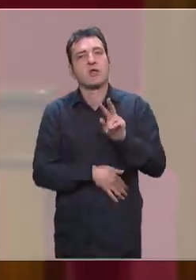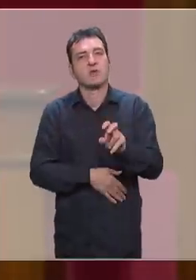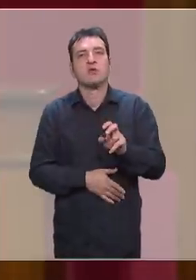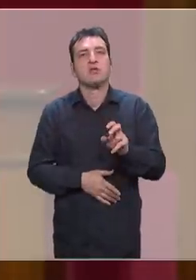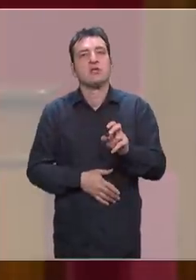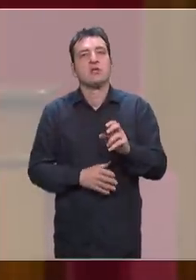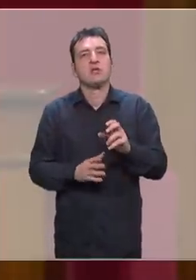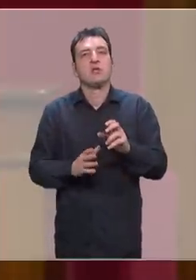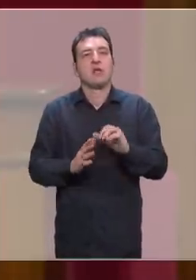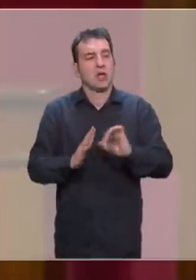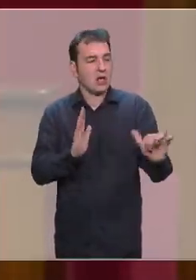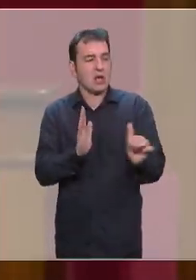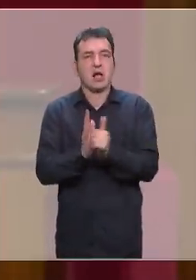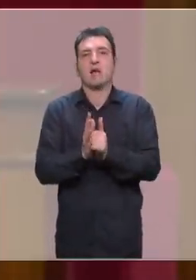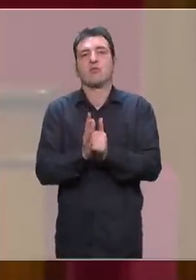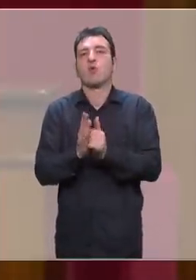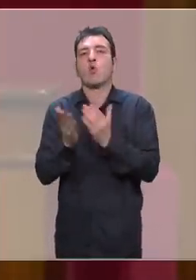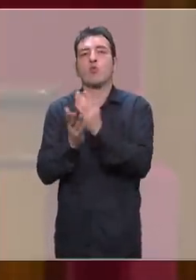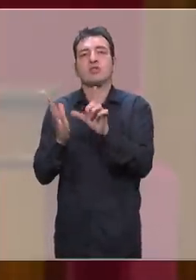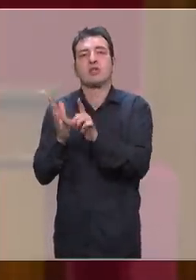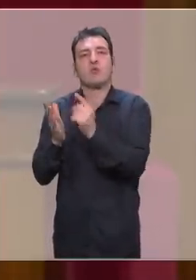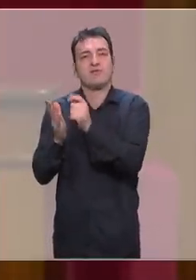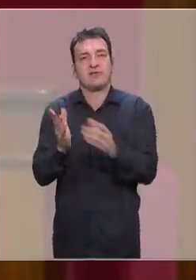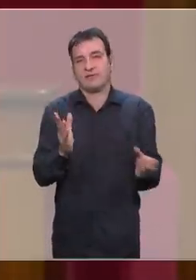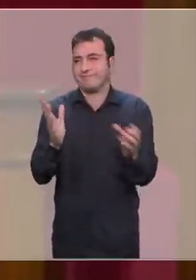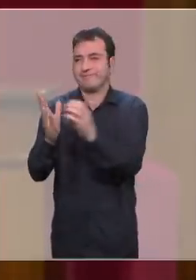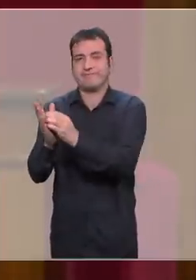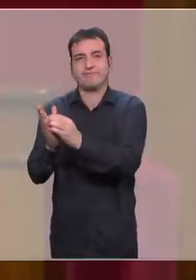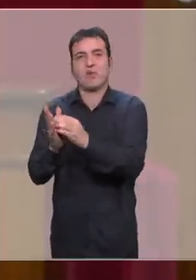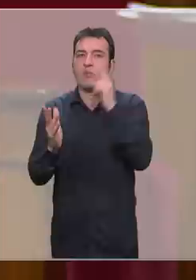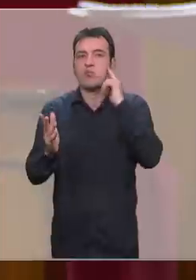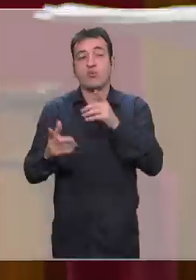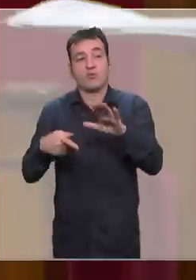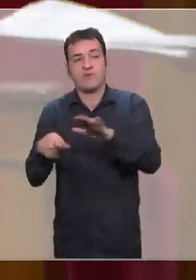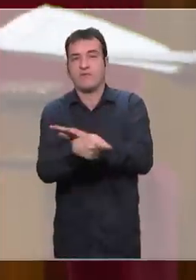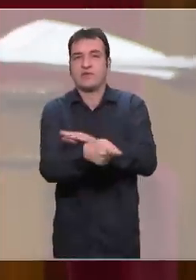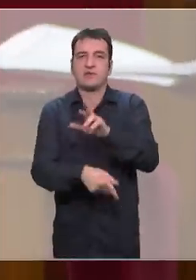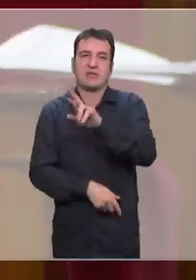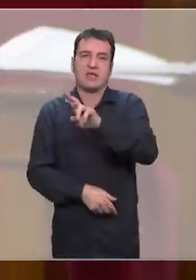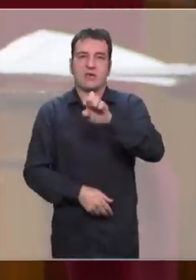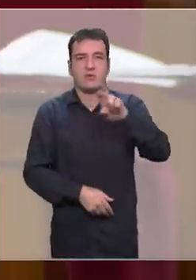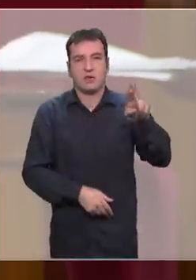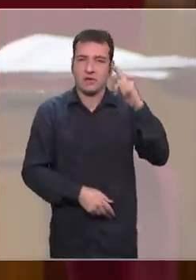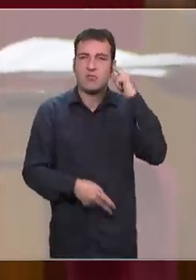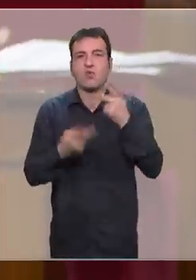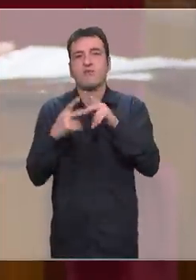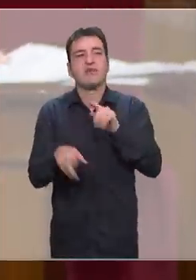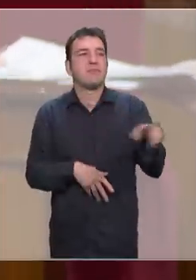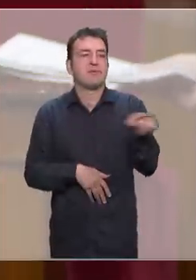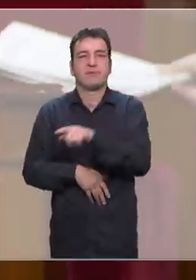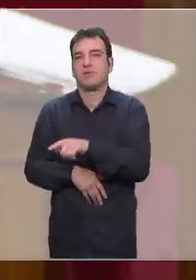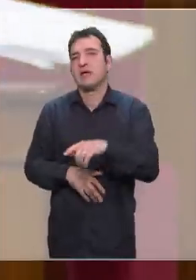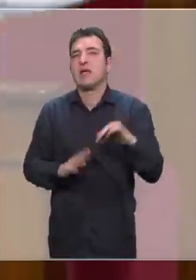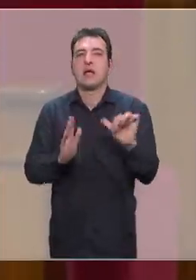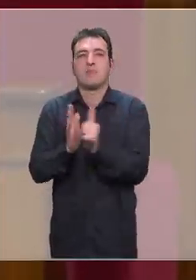un amendement au projet de loi de finances en faveur notamment du financement des RER métropolitains. Amendement numéro